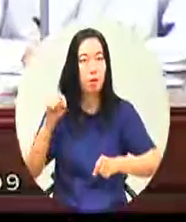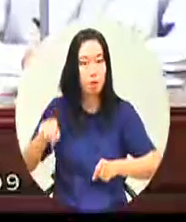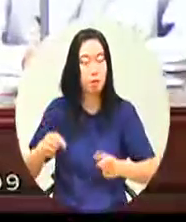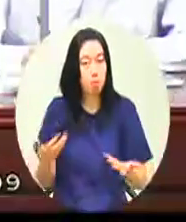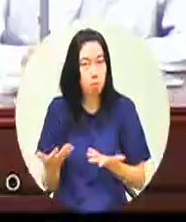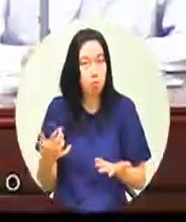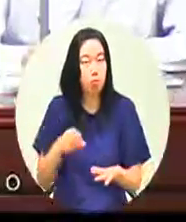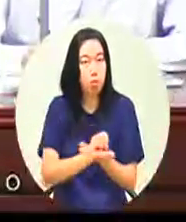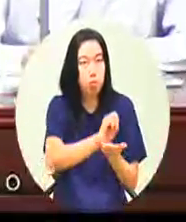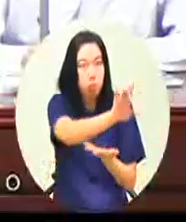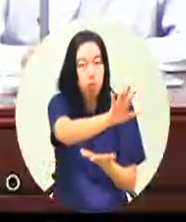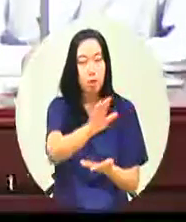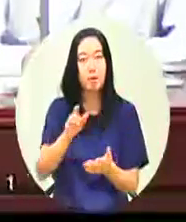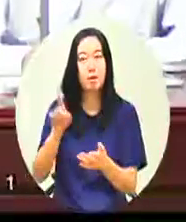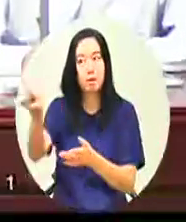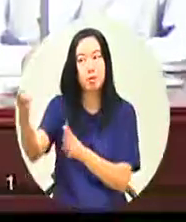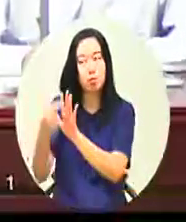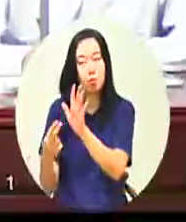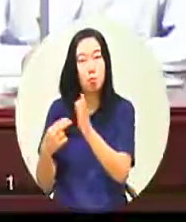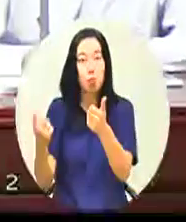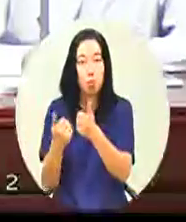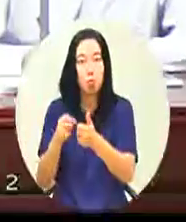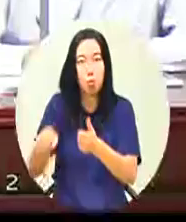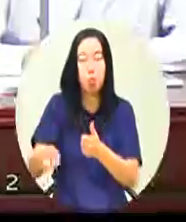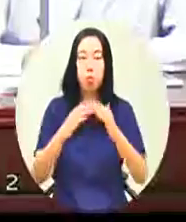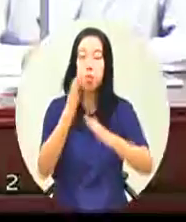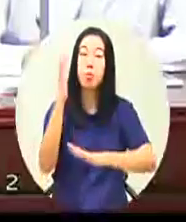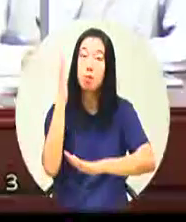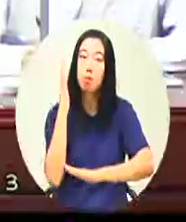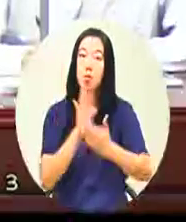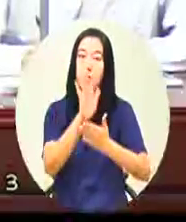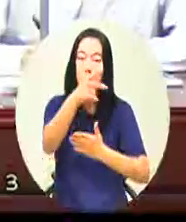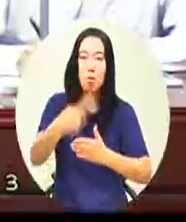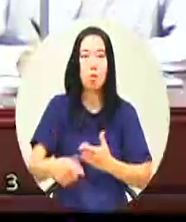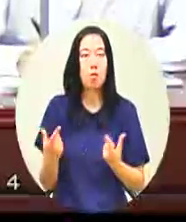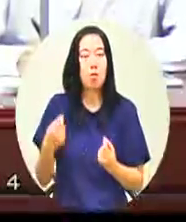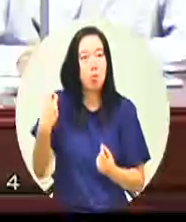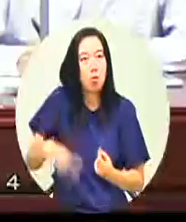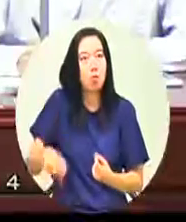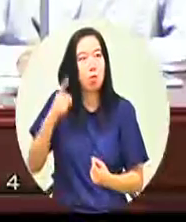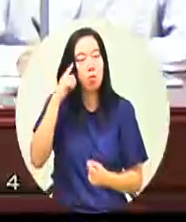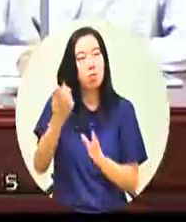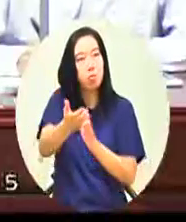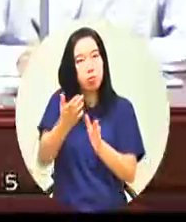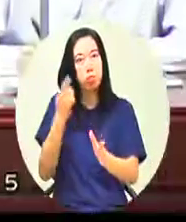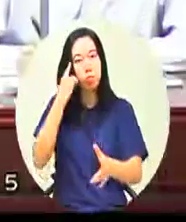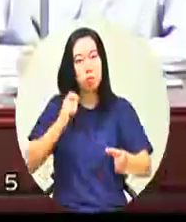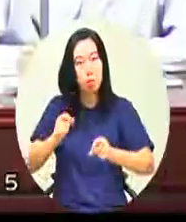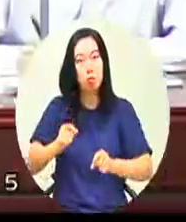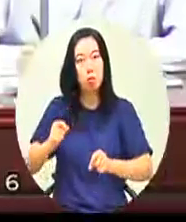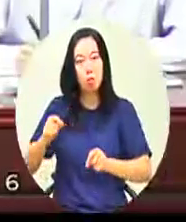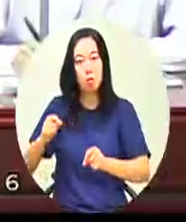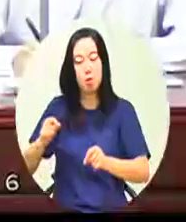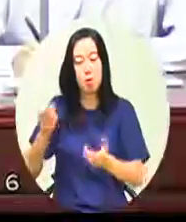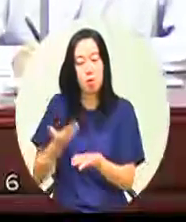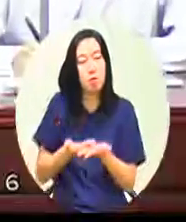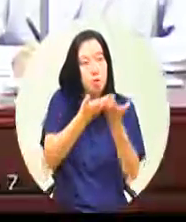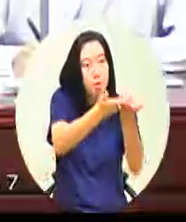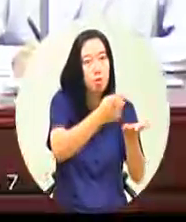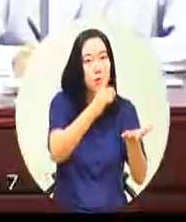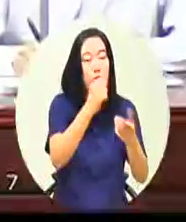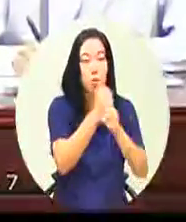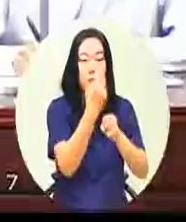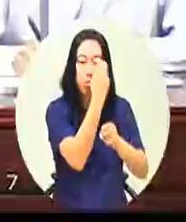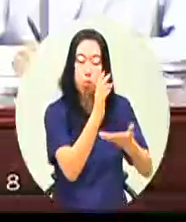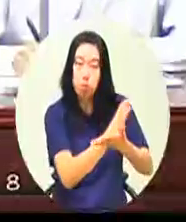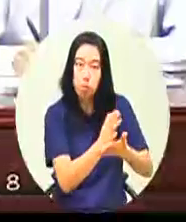报告跟议员说明以后，市府这边还会报一个先期计划去审核，那这个我们也是有持续